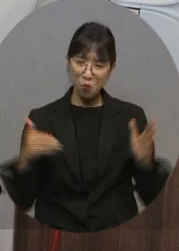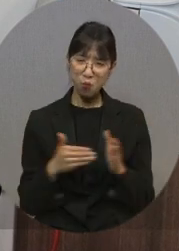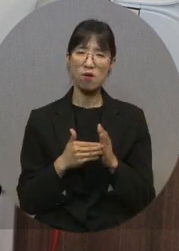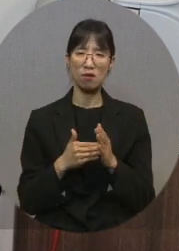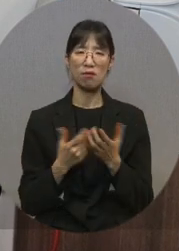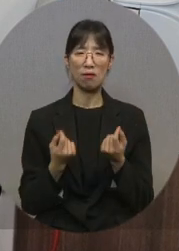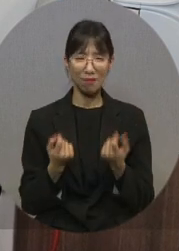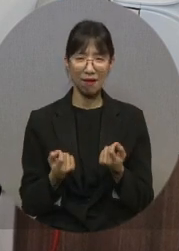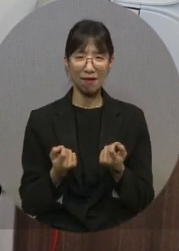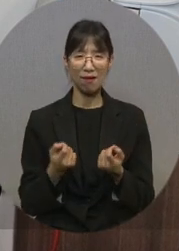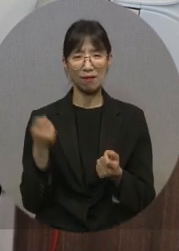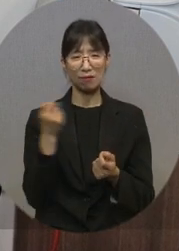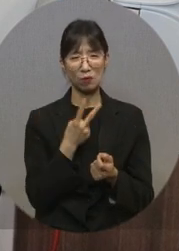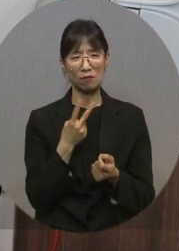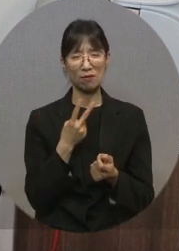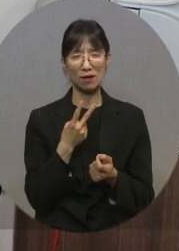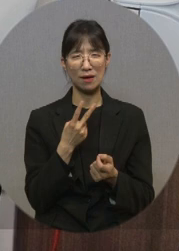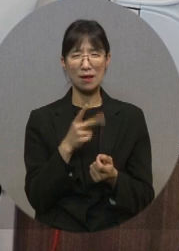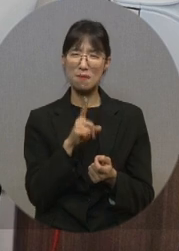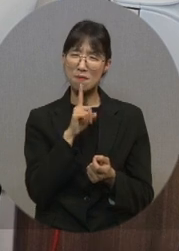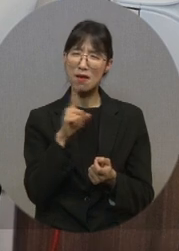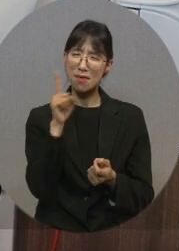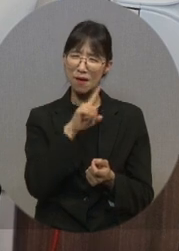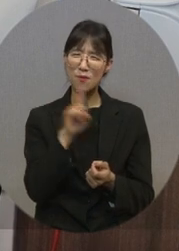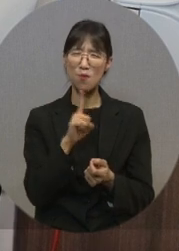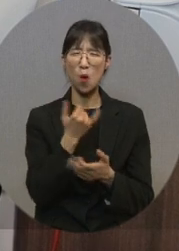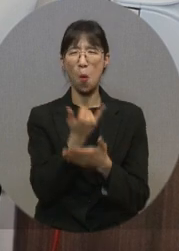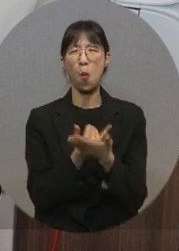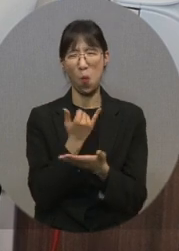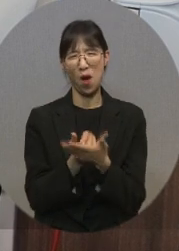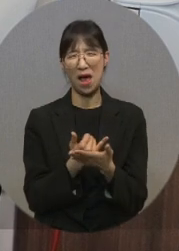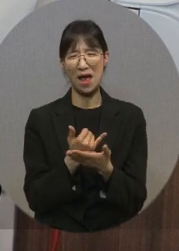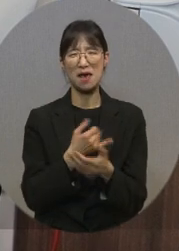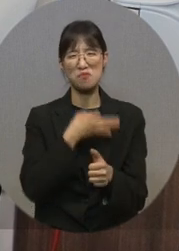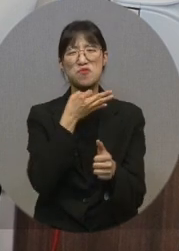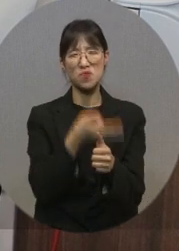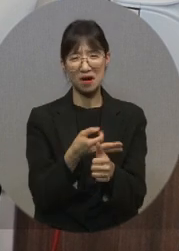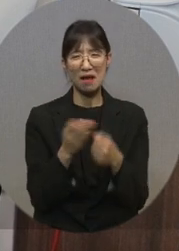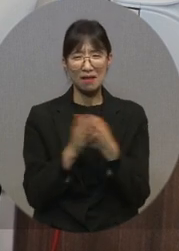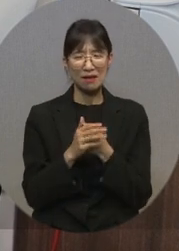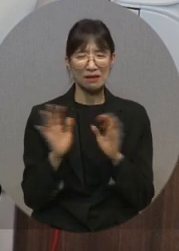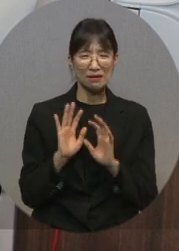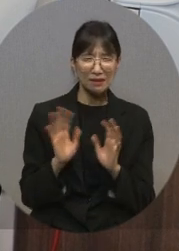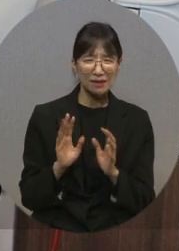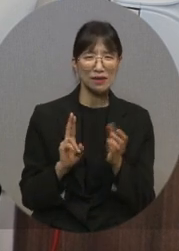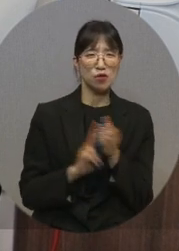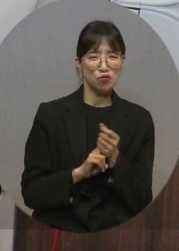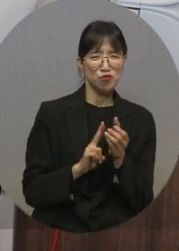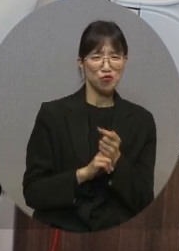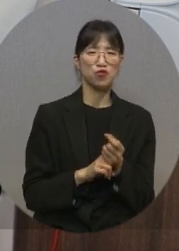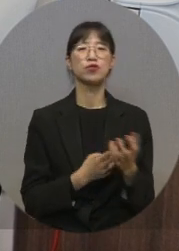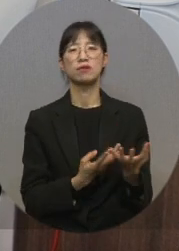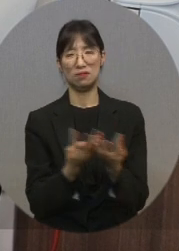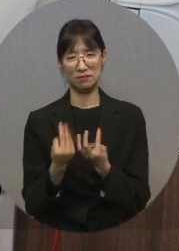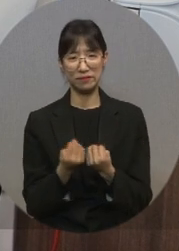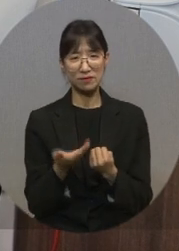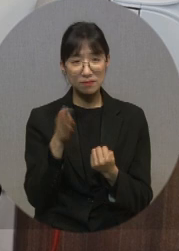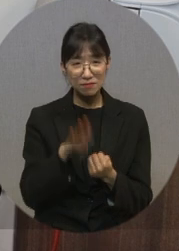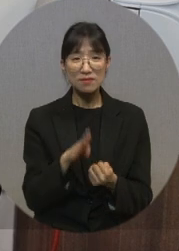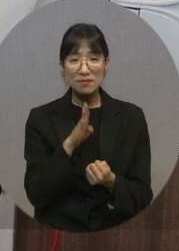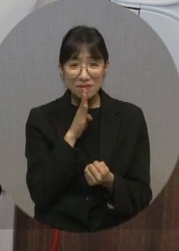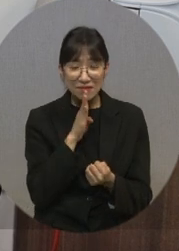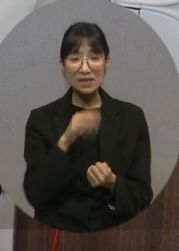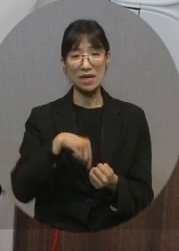아동이다, 그리고 나쁜 말로 하면 옛날에 고아다라고 하면서 숨기에 급급했던 것 같습니다. 근데